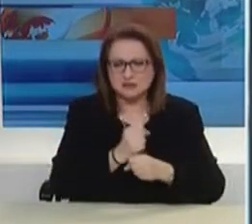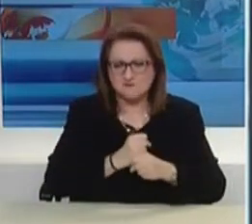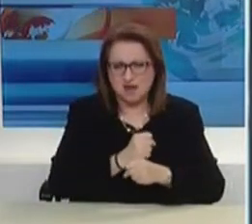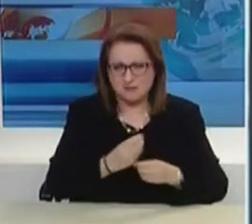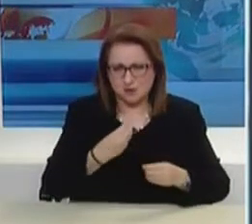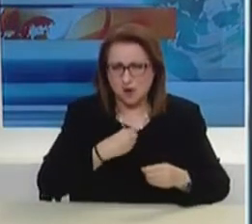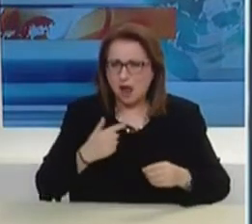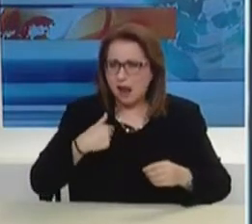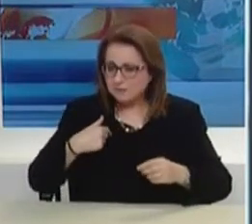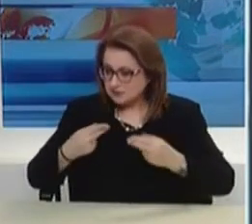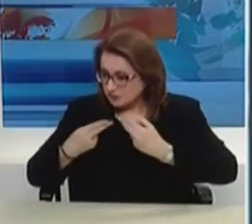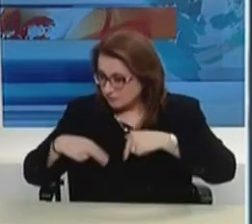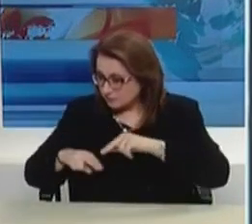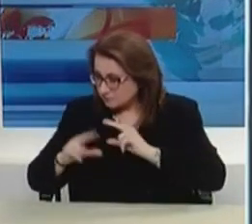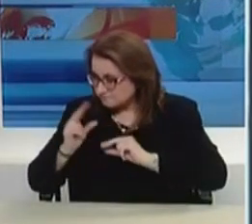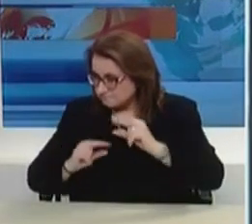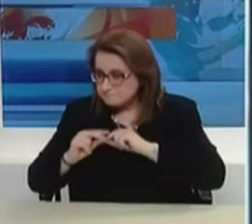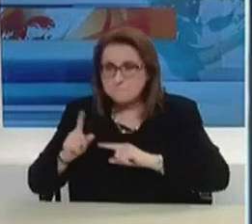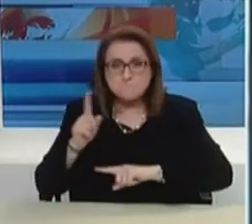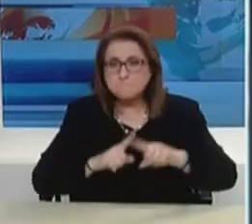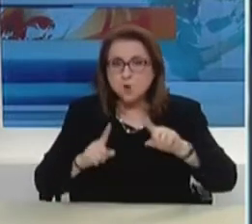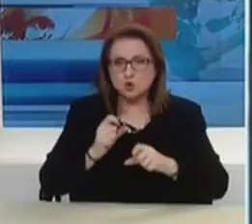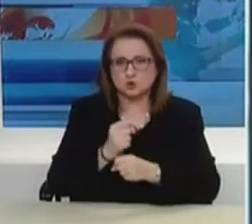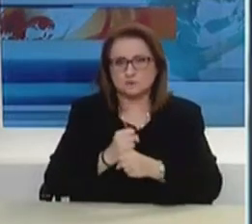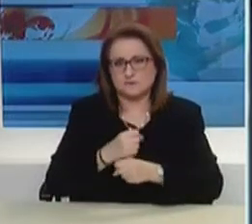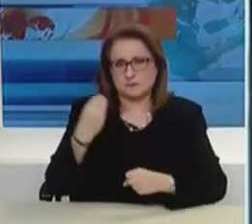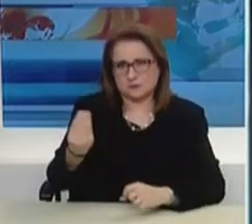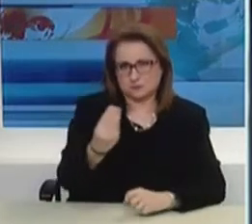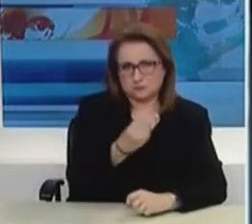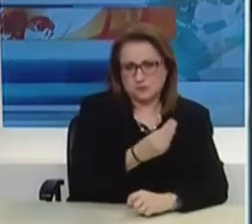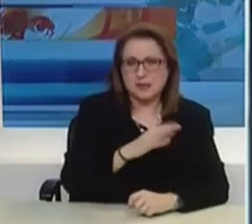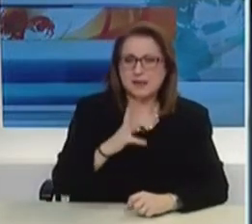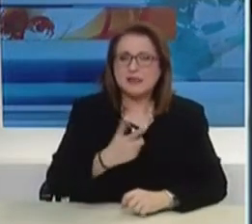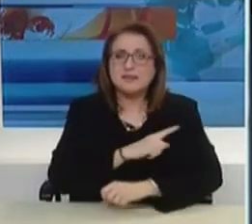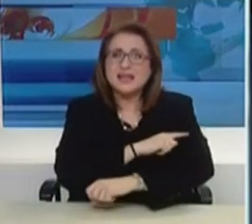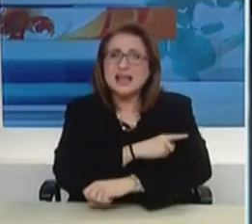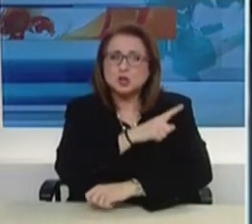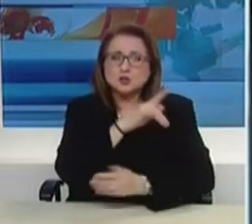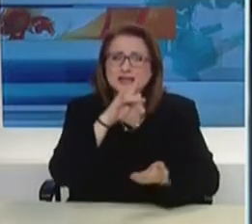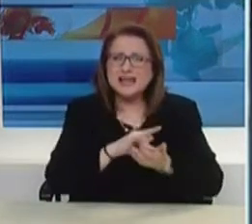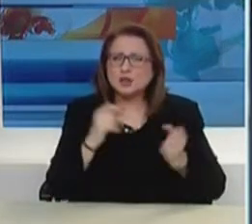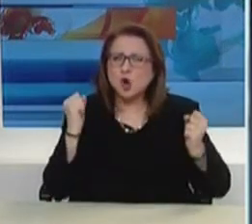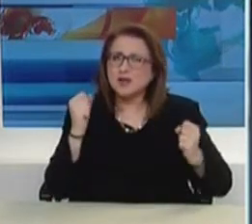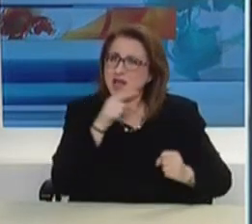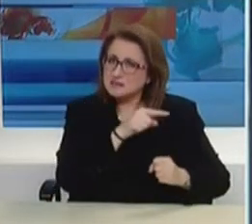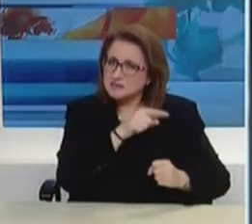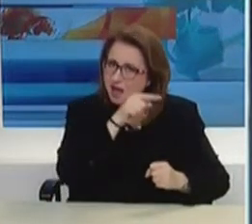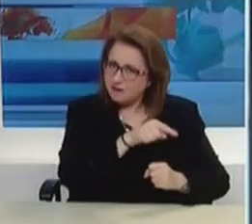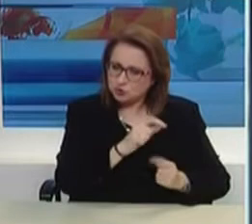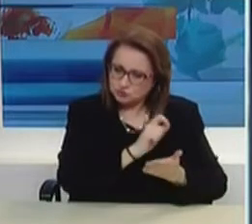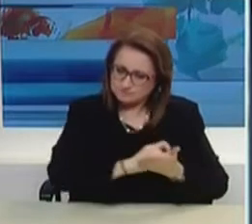σαν Επιτροπή να προβλεφθούν κριτήρια που ο γιατρός της κοινότητας, ο γιατρός της πρωτοβάθμιας φροντίδας υγείας θα